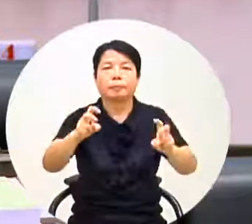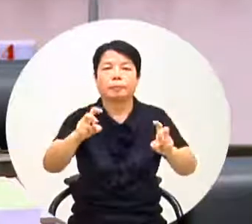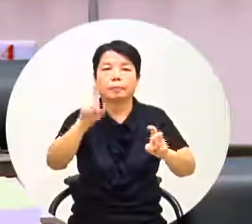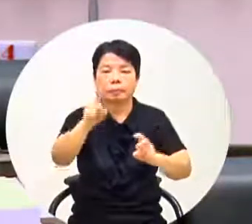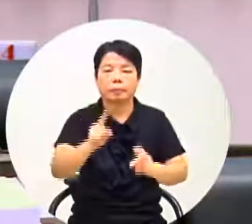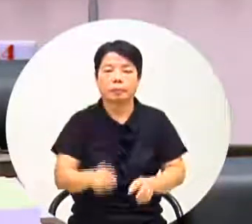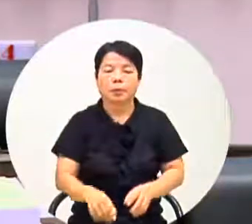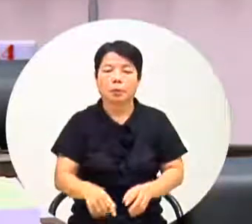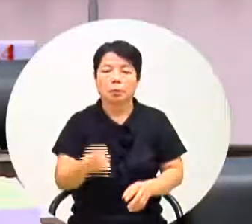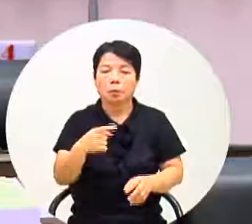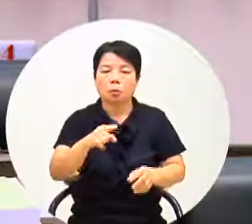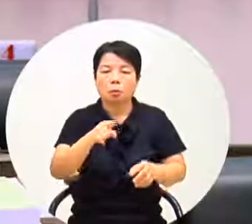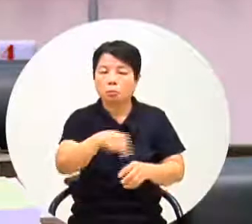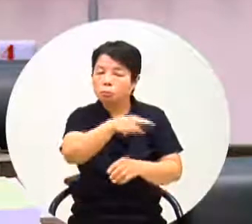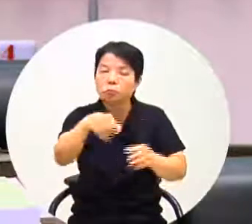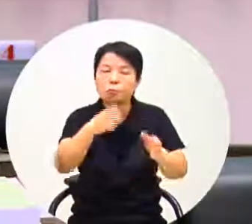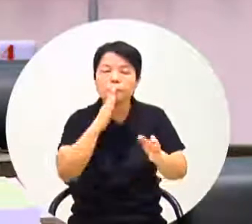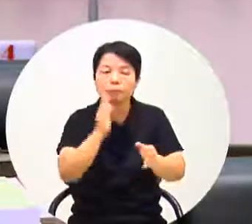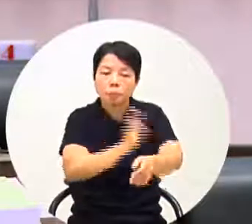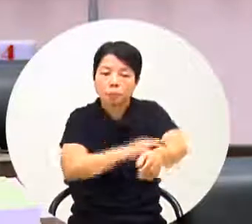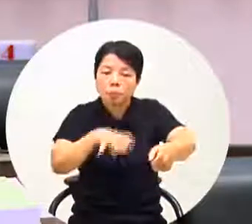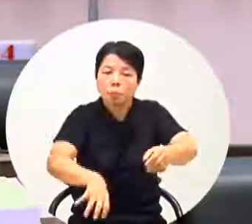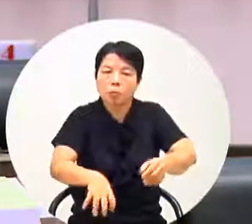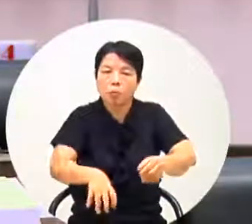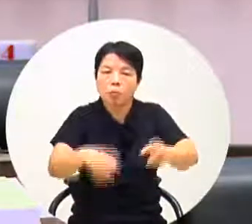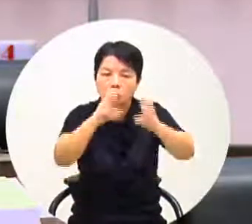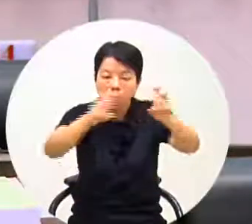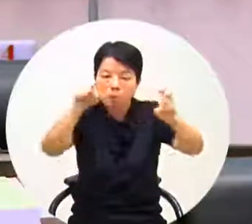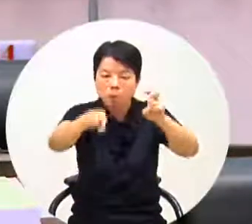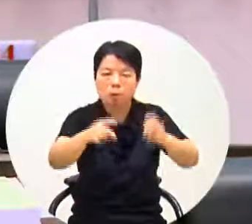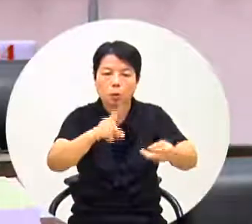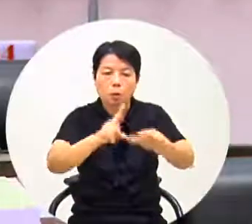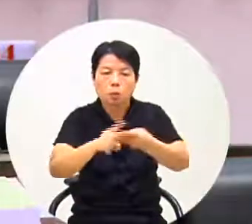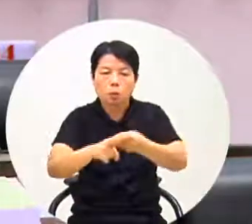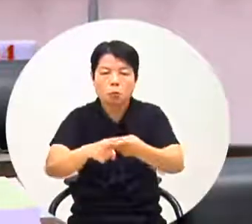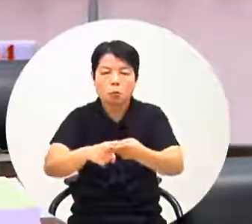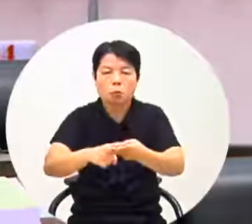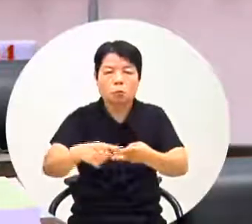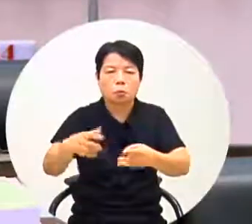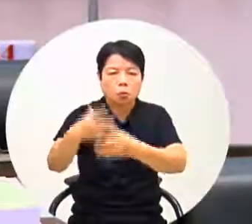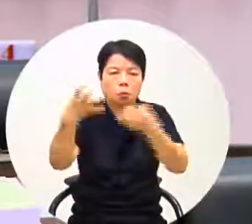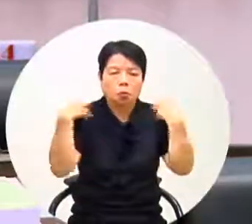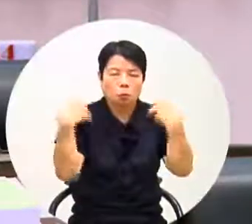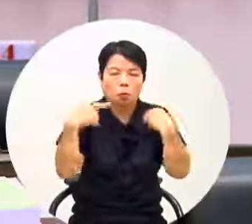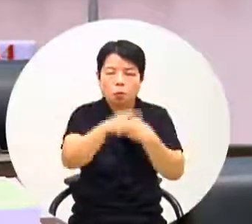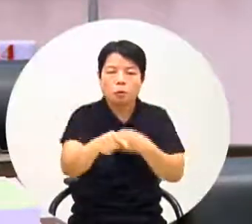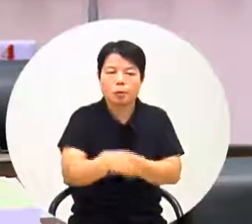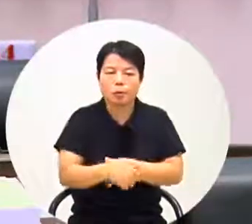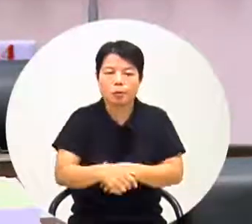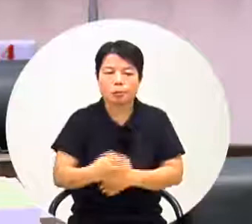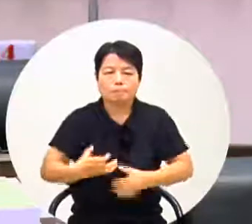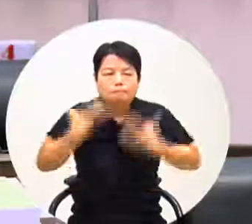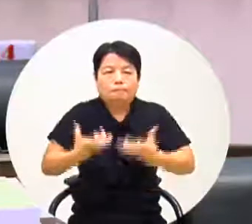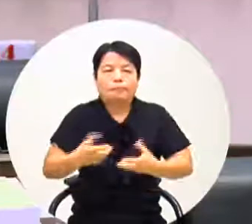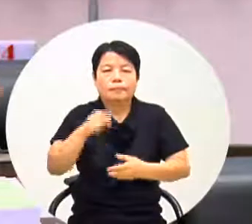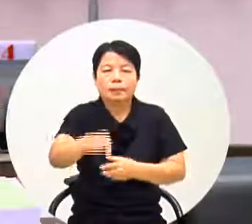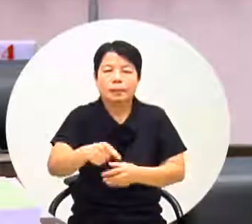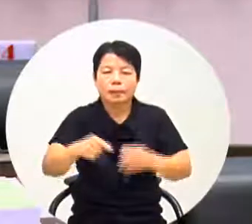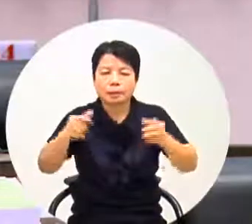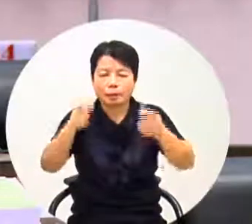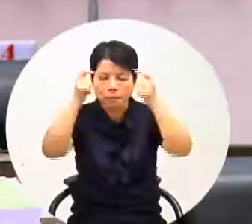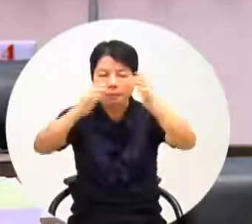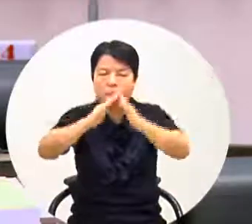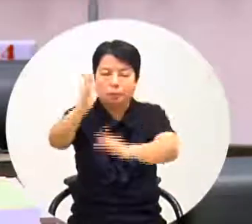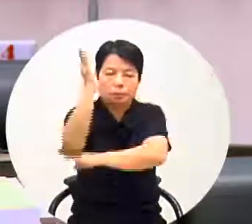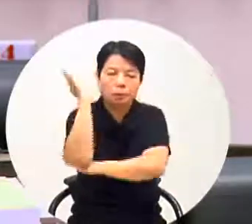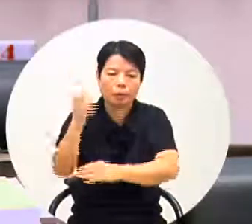的北极店哦，那诸位我想起我哦，这么站在现在市场，现在政府比共产党比